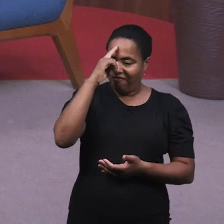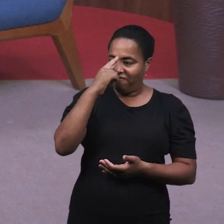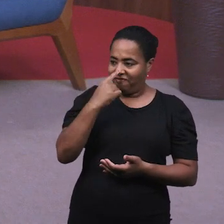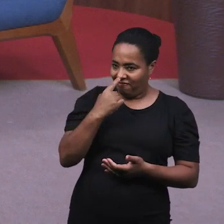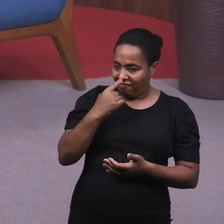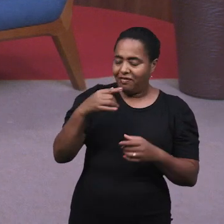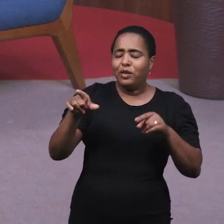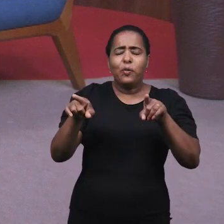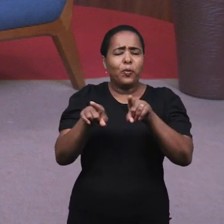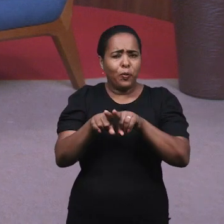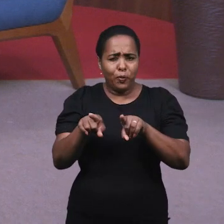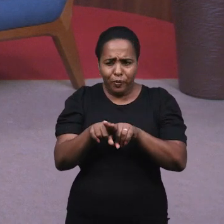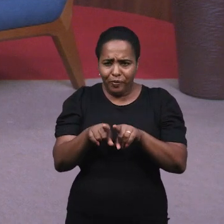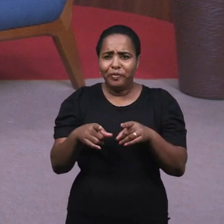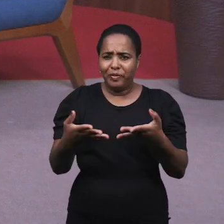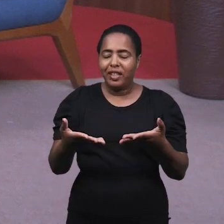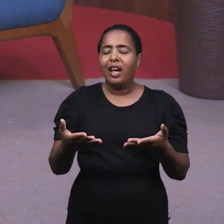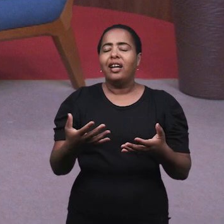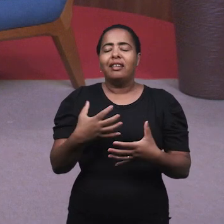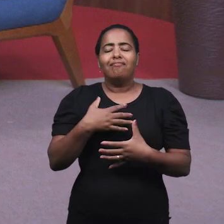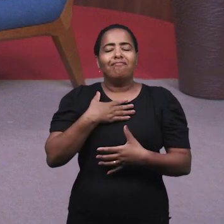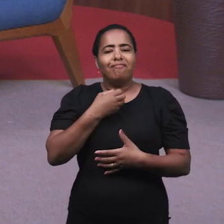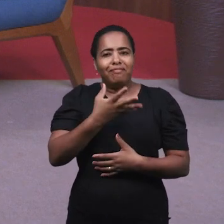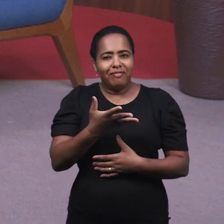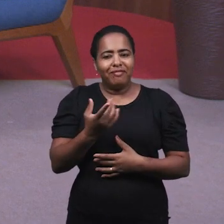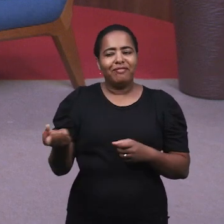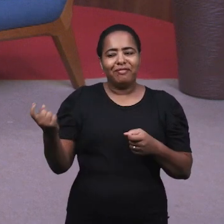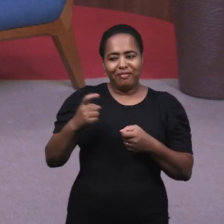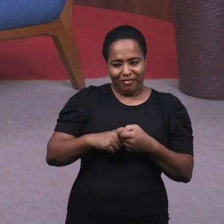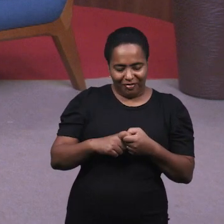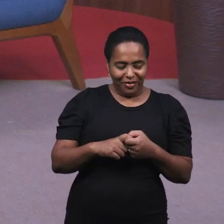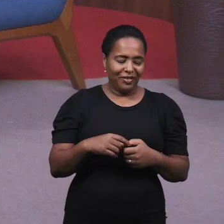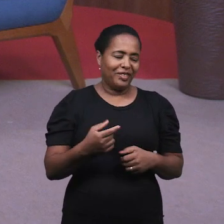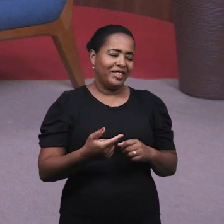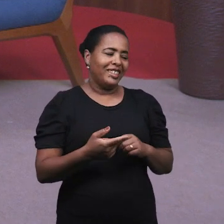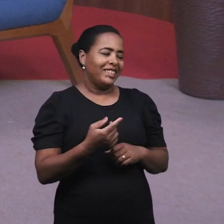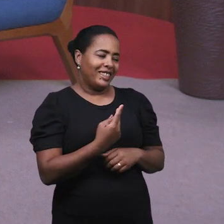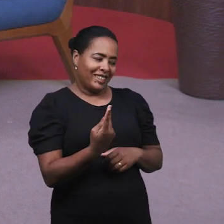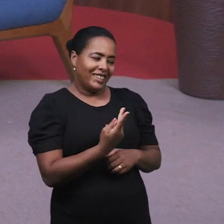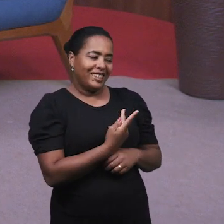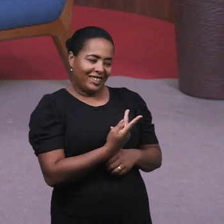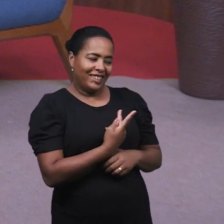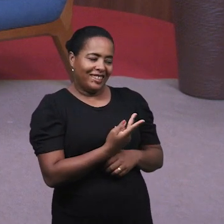Josias, Daniel. Et c'est bien de l'avoir à nouveau ici avec nous.